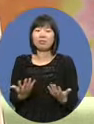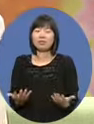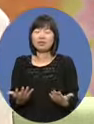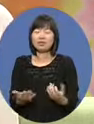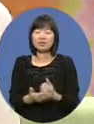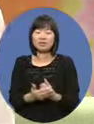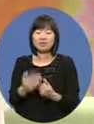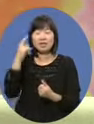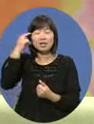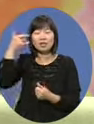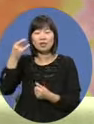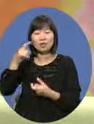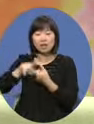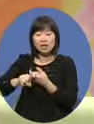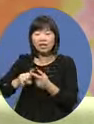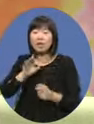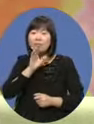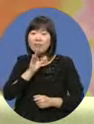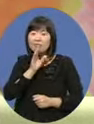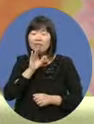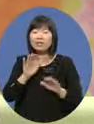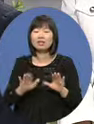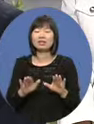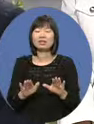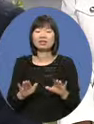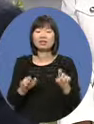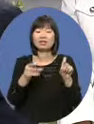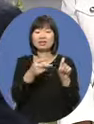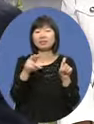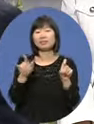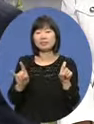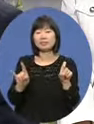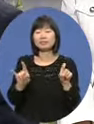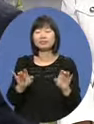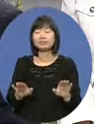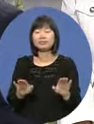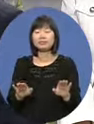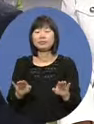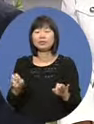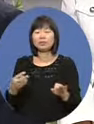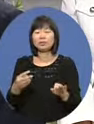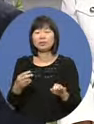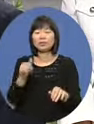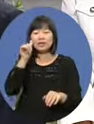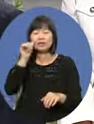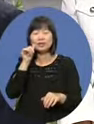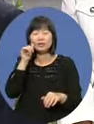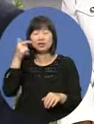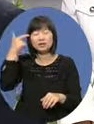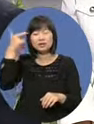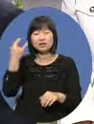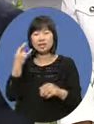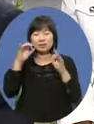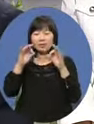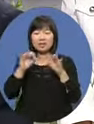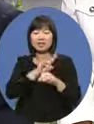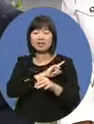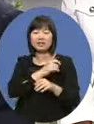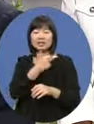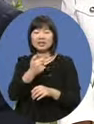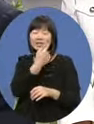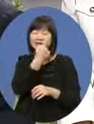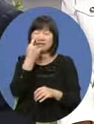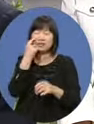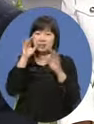이렇게 뇌하고 관련이 있는 거예요. 예, 그렇죠. 예. 이제 10대 특히 이제 사춘기의 뇌의 이제 가장 큰